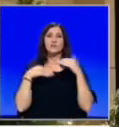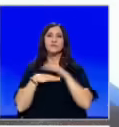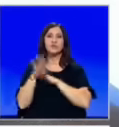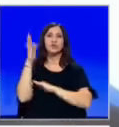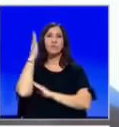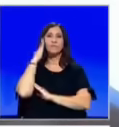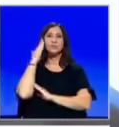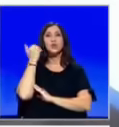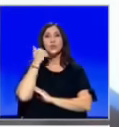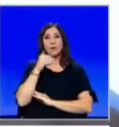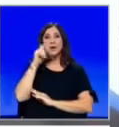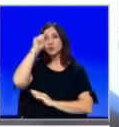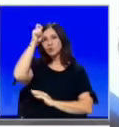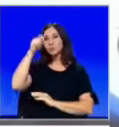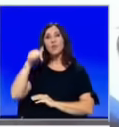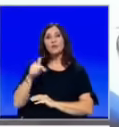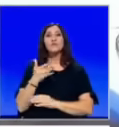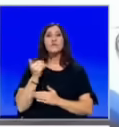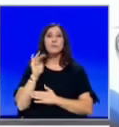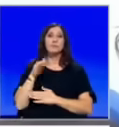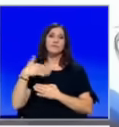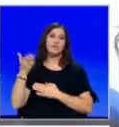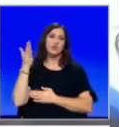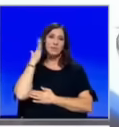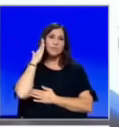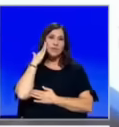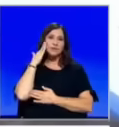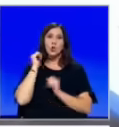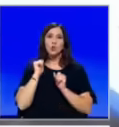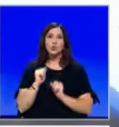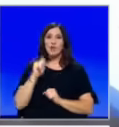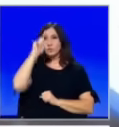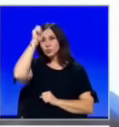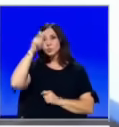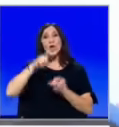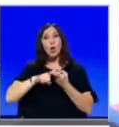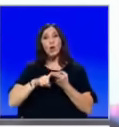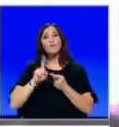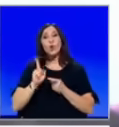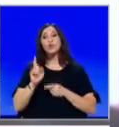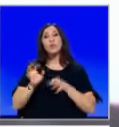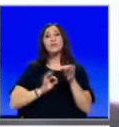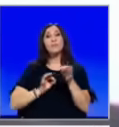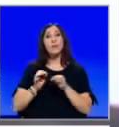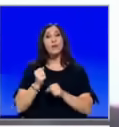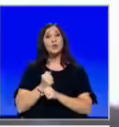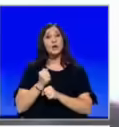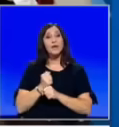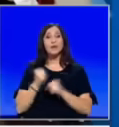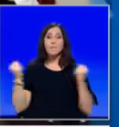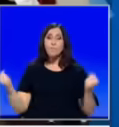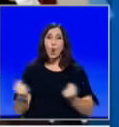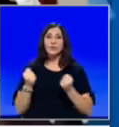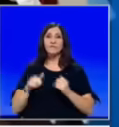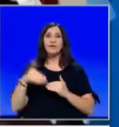вътрешен министър. Добре е, че господин Главчев няма да е външен министър. Очакваме от господин Кондов, който е дипломат от кариерата, по-активна външна